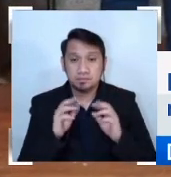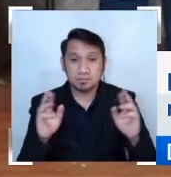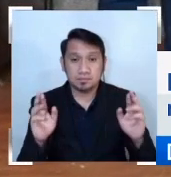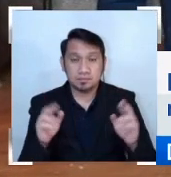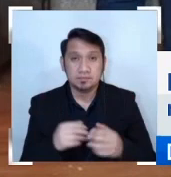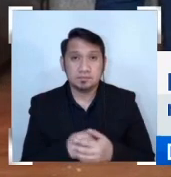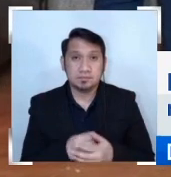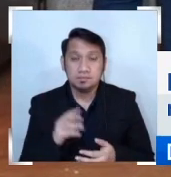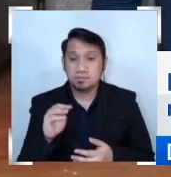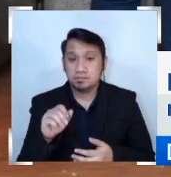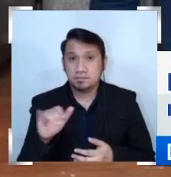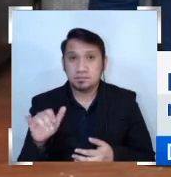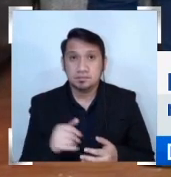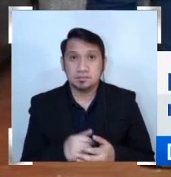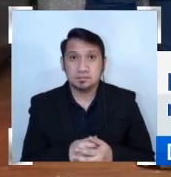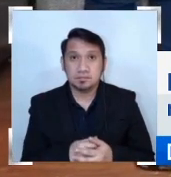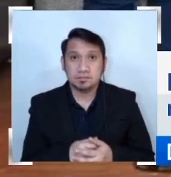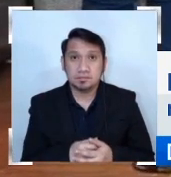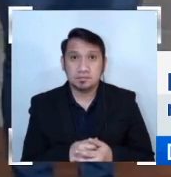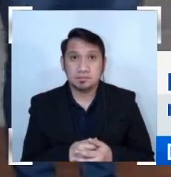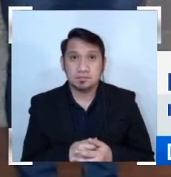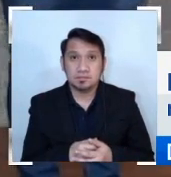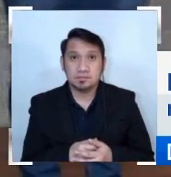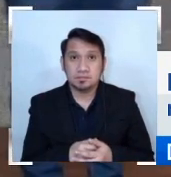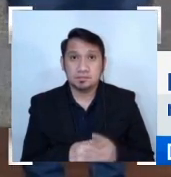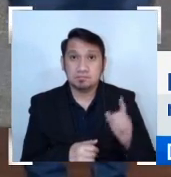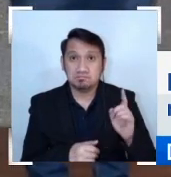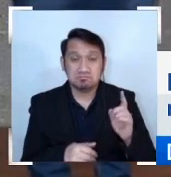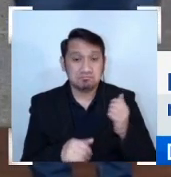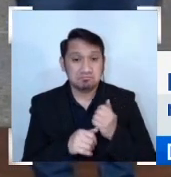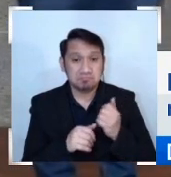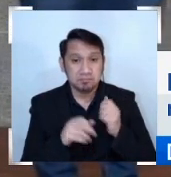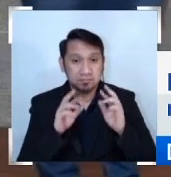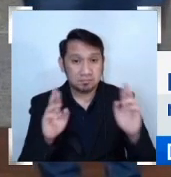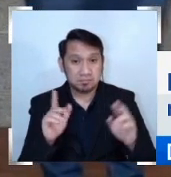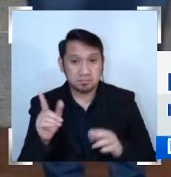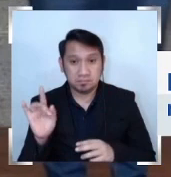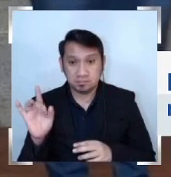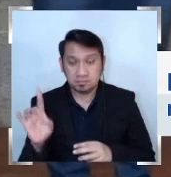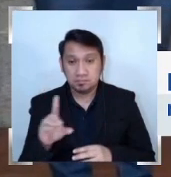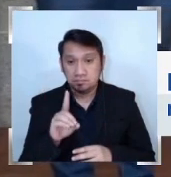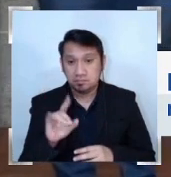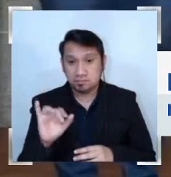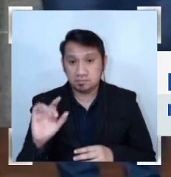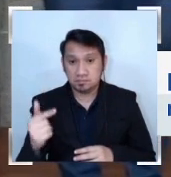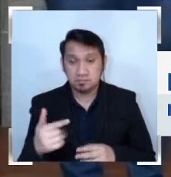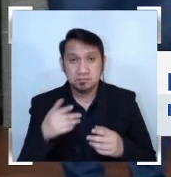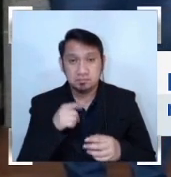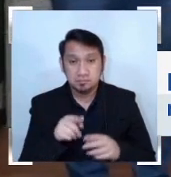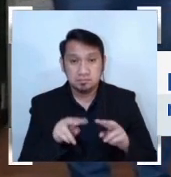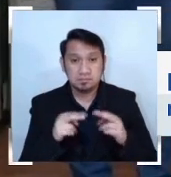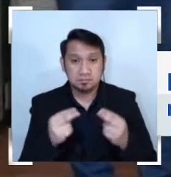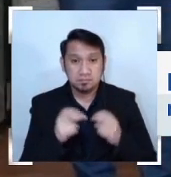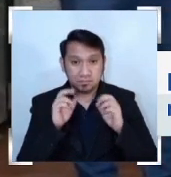Floribar Bautista. Inihalal si Bautista bilang Vice Mayor noong 2018 pero inatasan ng DILG na tumayo bilang mayor